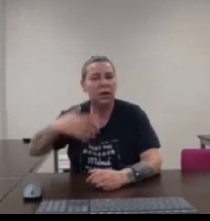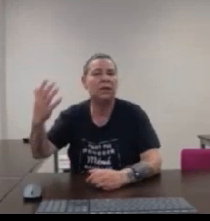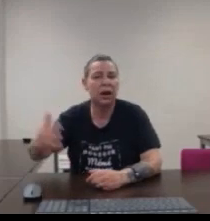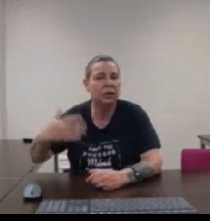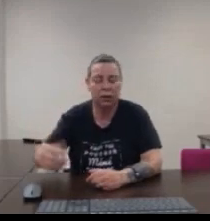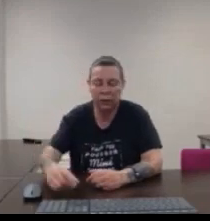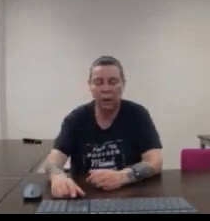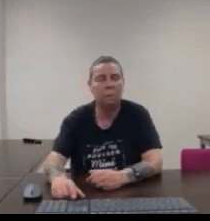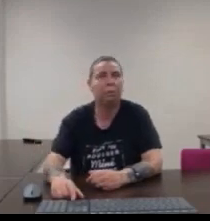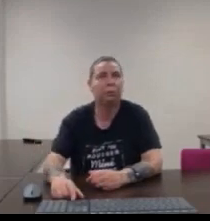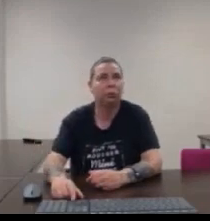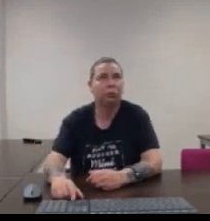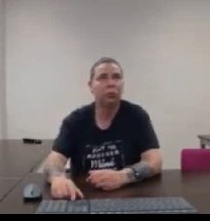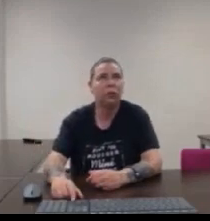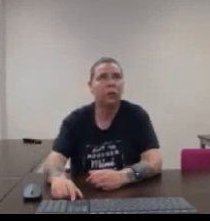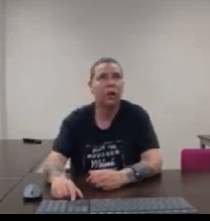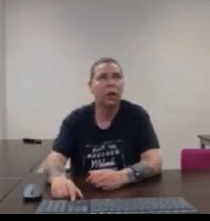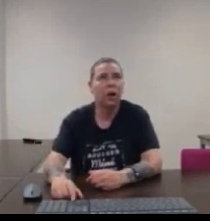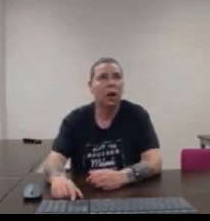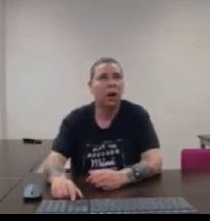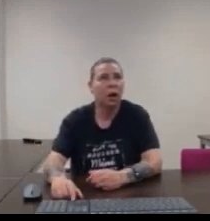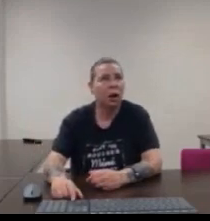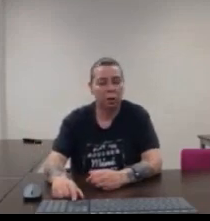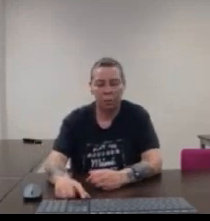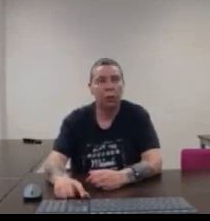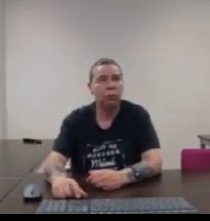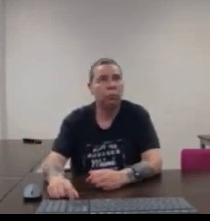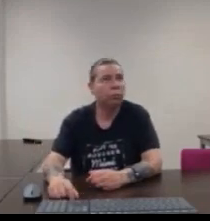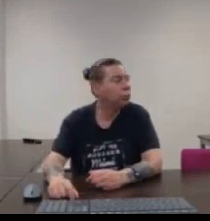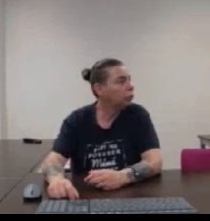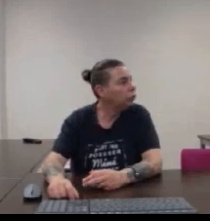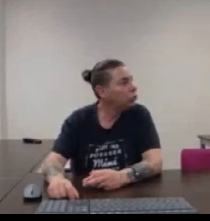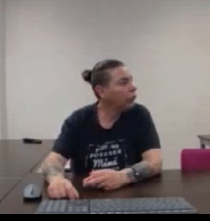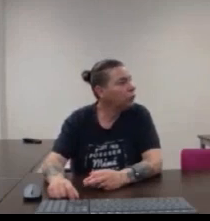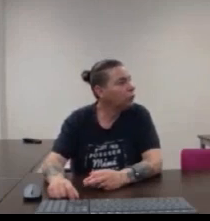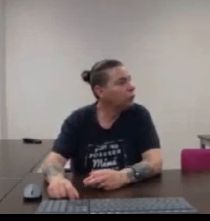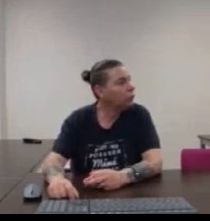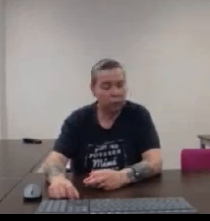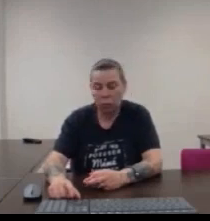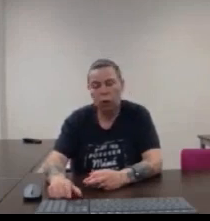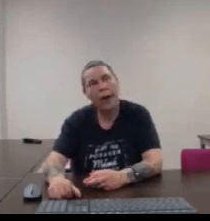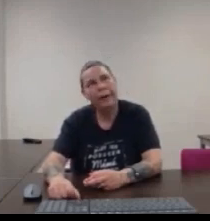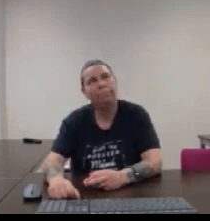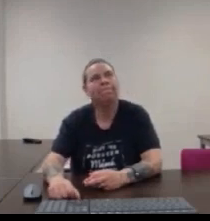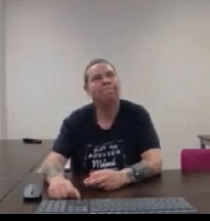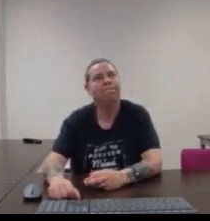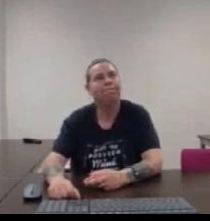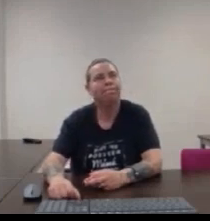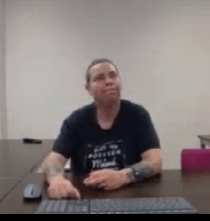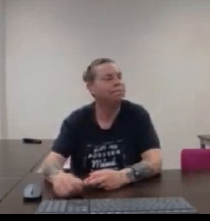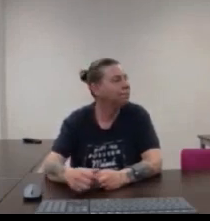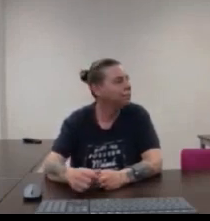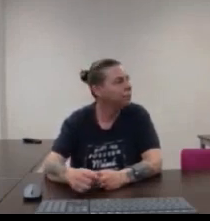qui peuvent amener des varices, etc. Alors, juste avant qu'on passe à la partie conseil, oui, tu peux mettre la diapo, mais il y a